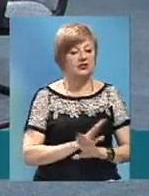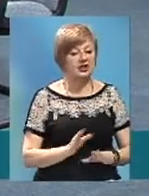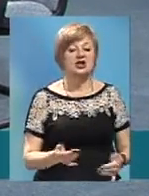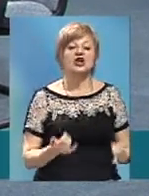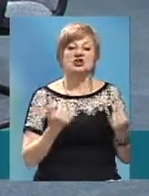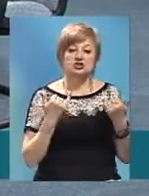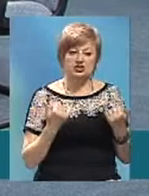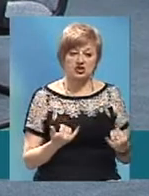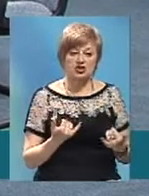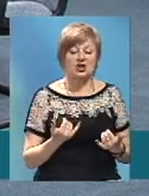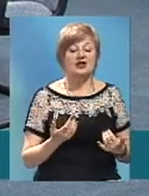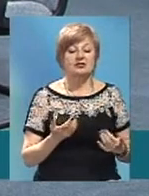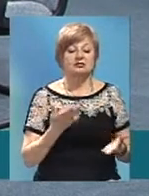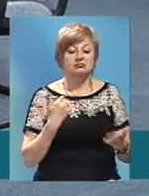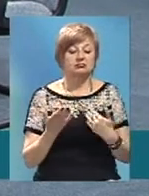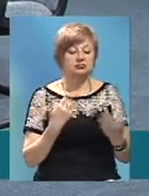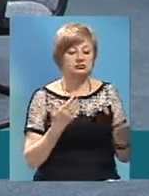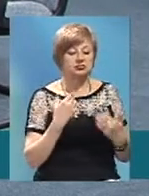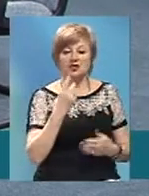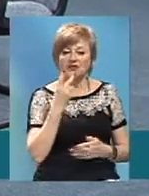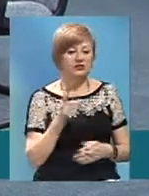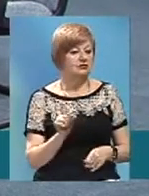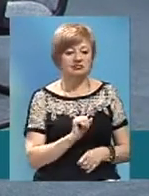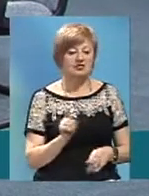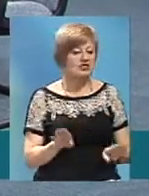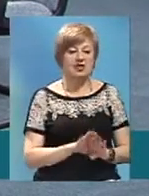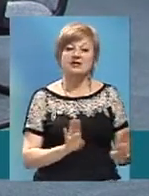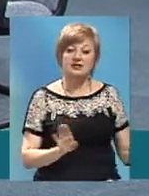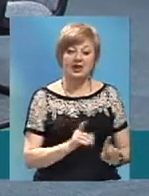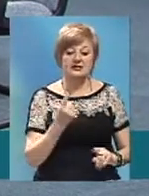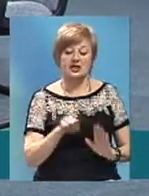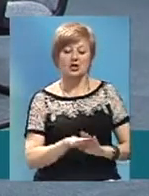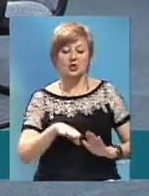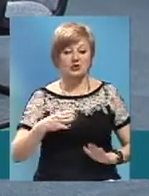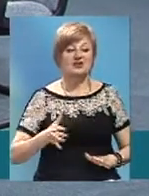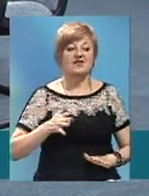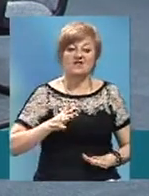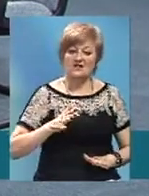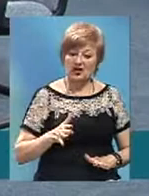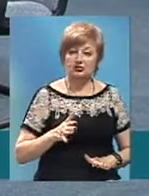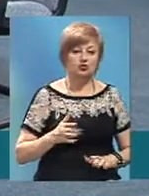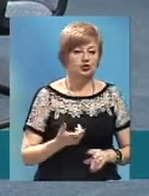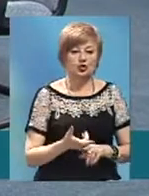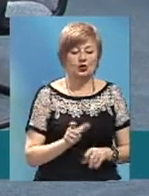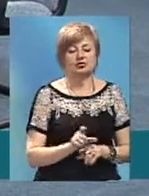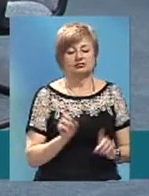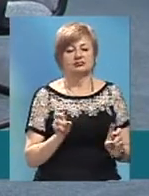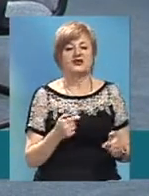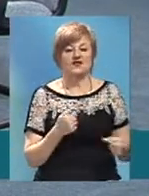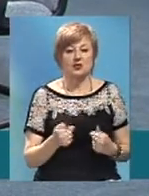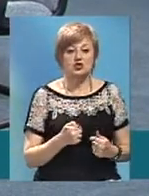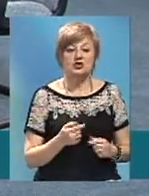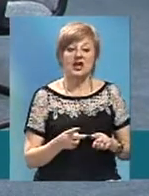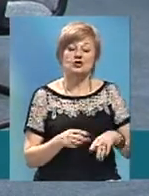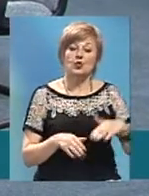за рік живого спілкування побачили, що це не так. І це нас, з одного боку, ми вимучені, ну правда, ми страшенно вимучені, а з іншого